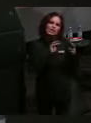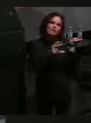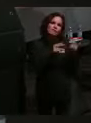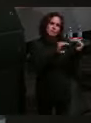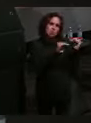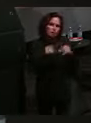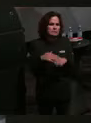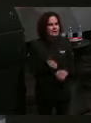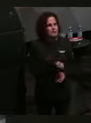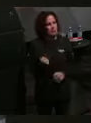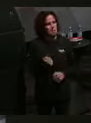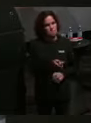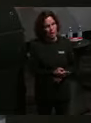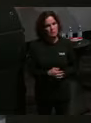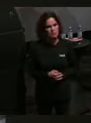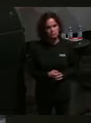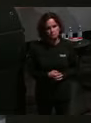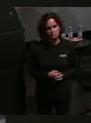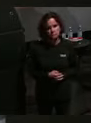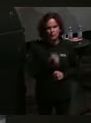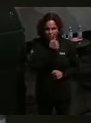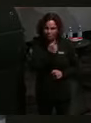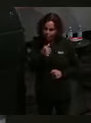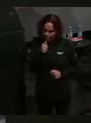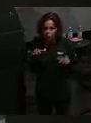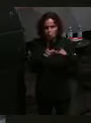strammere. Det kjempestor usikkerhet.